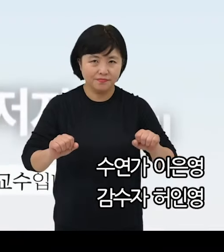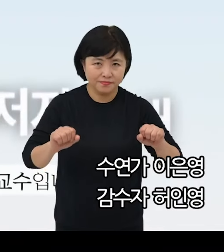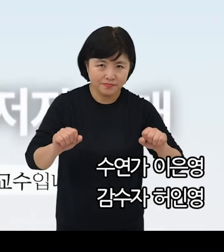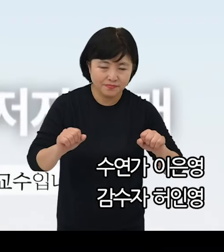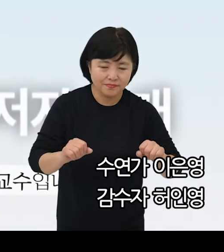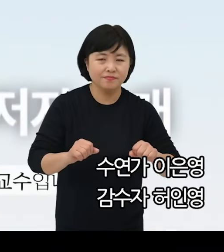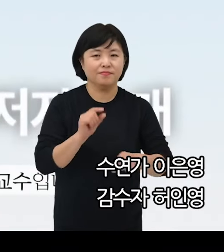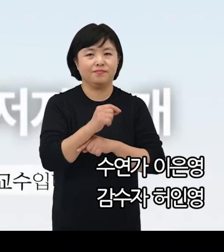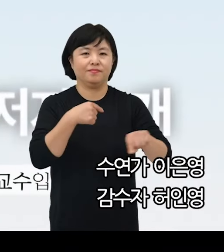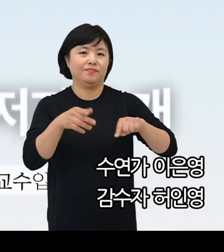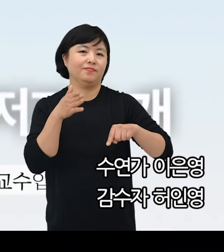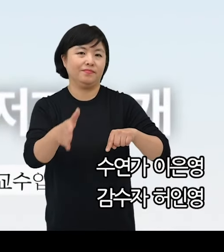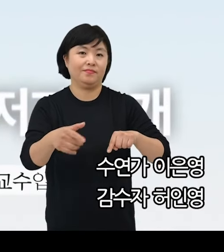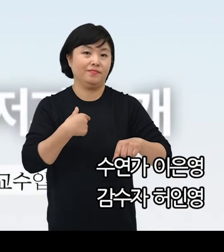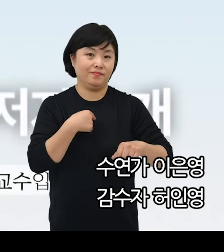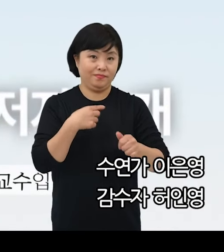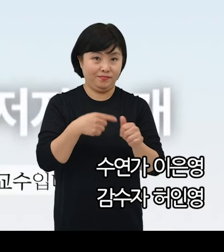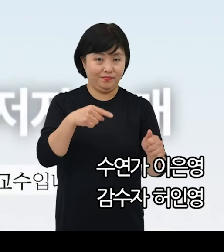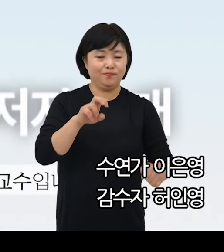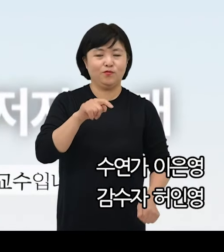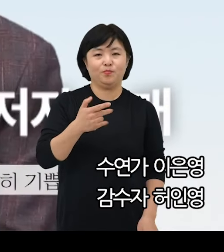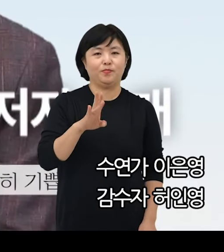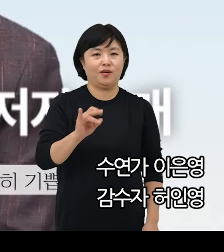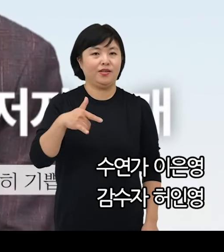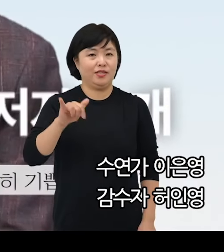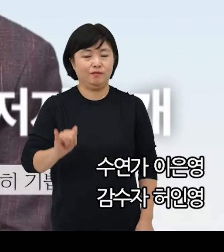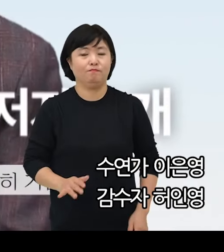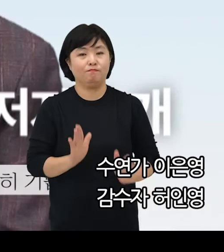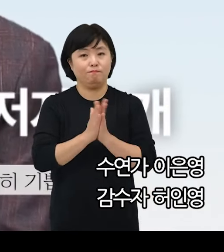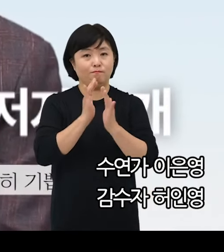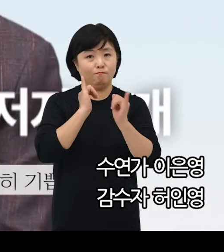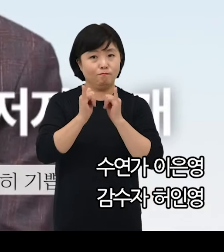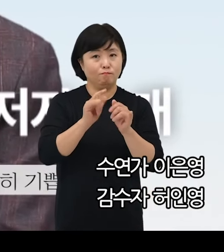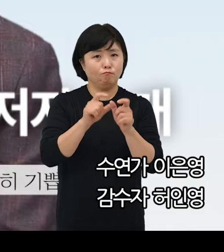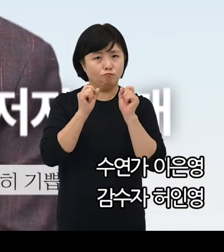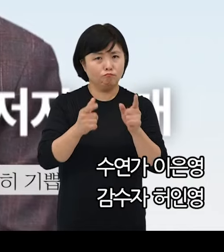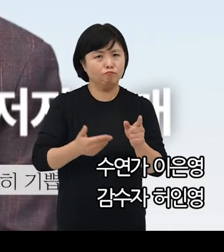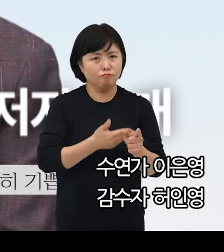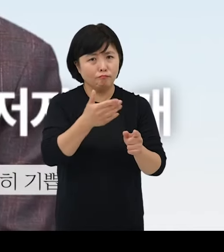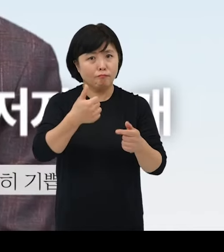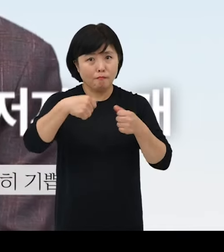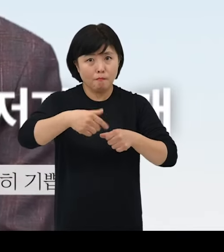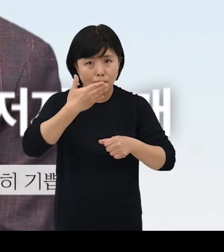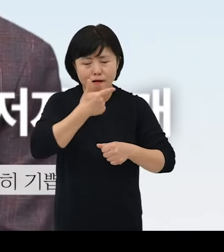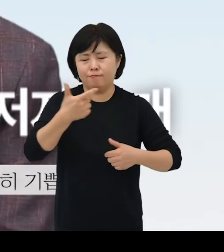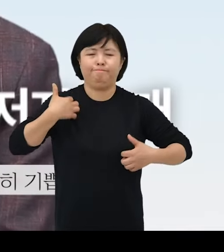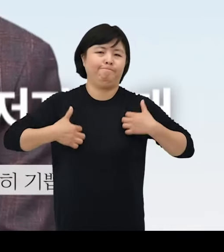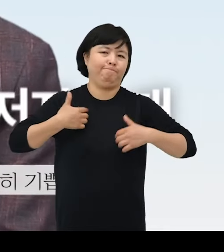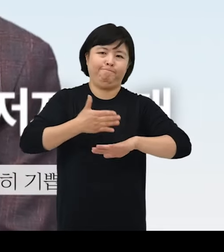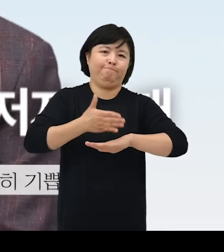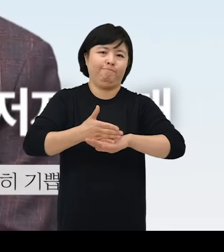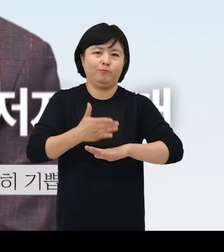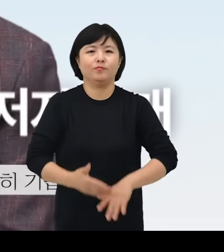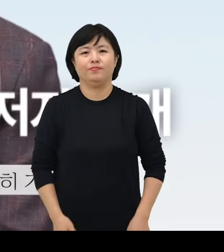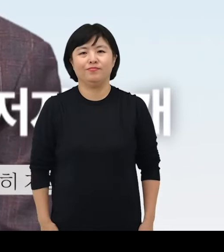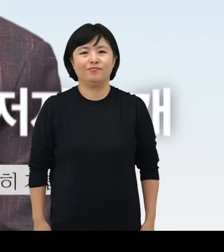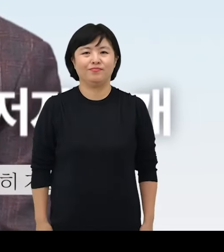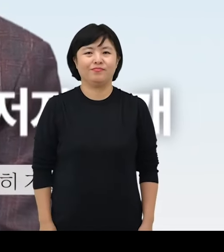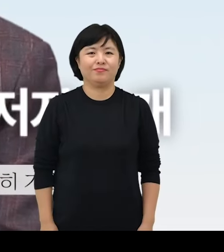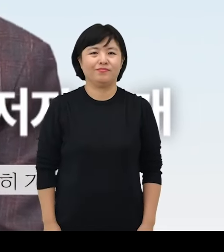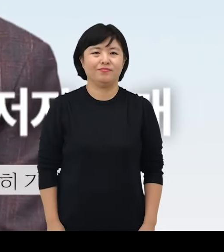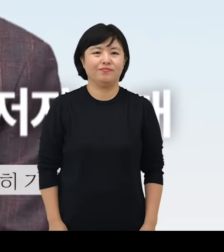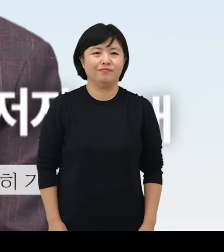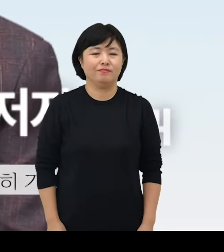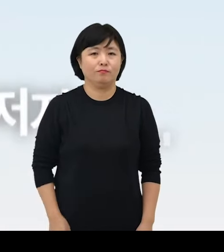여러분 안녕하십니까? 행정학과 문병기 교수입니다. 북터뷰라는 특별한 기회에서 여러분들과 인사할 수 있게 돼서 대단히